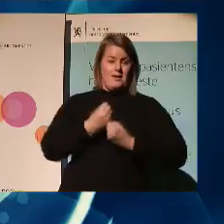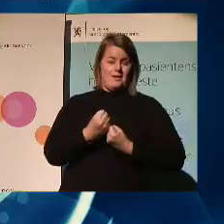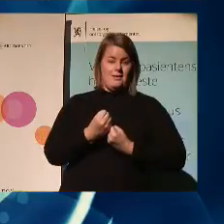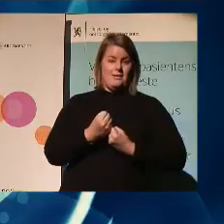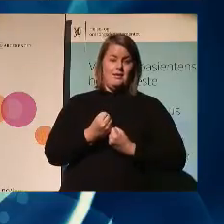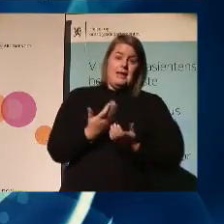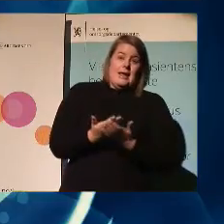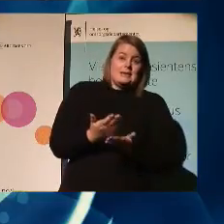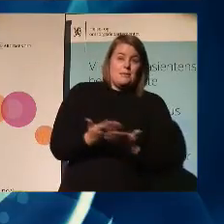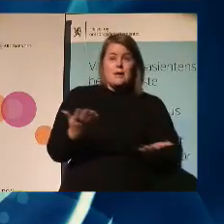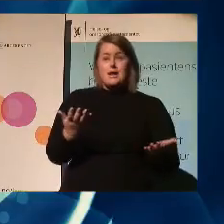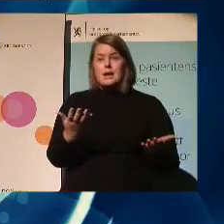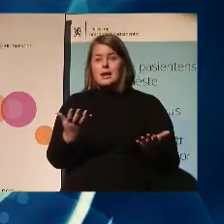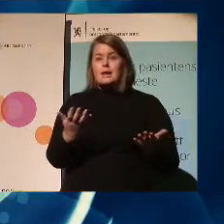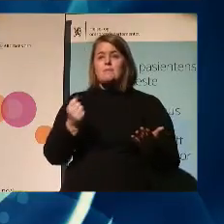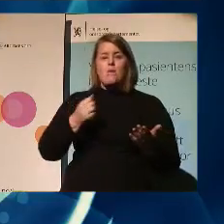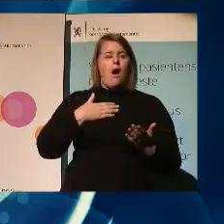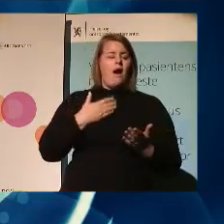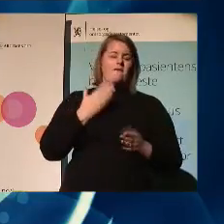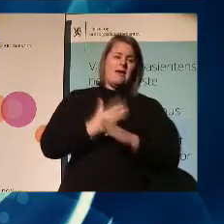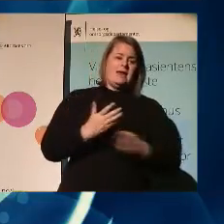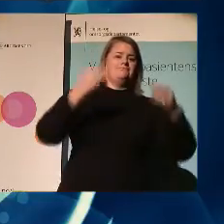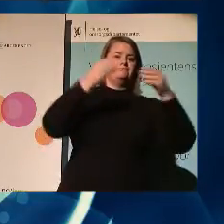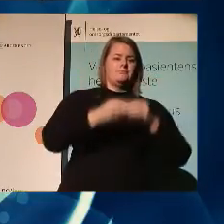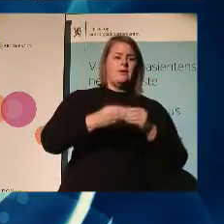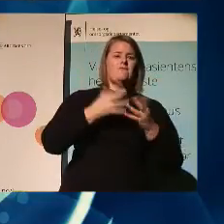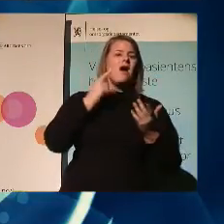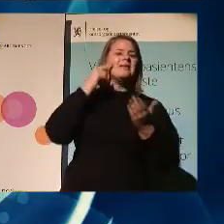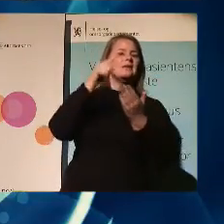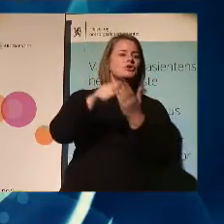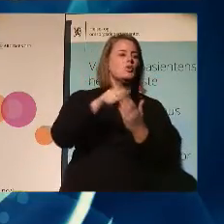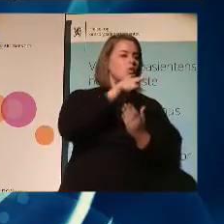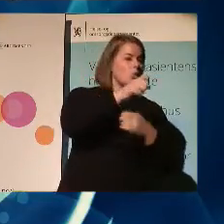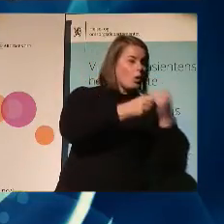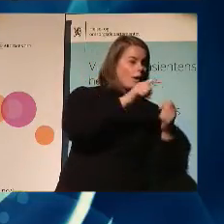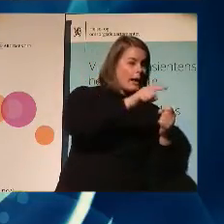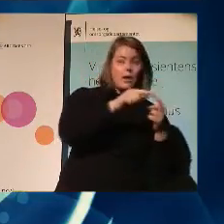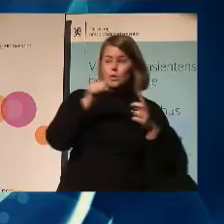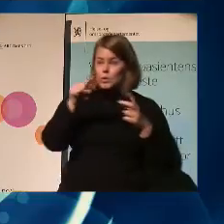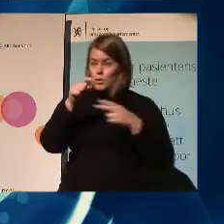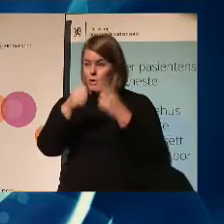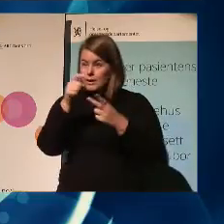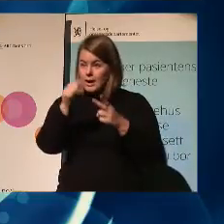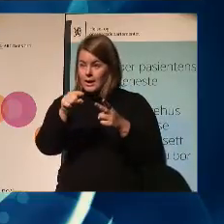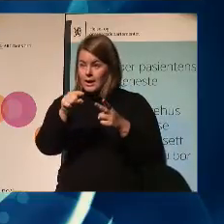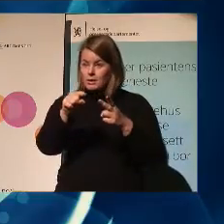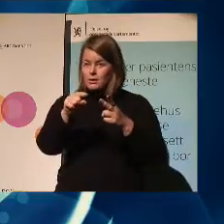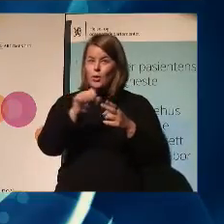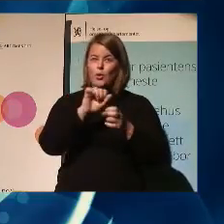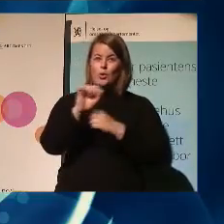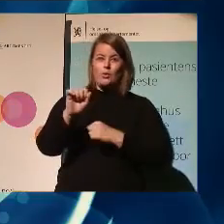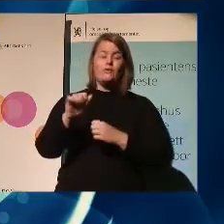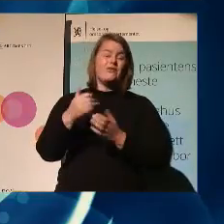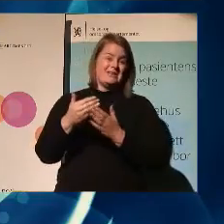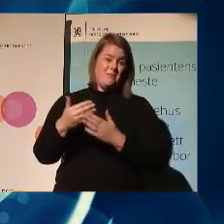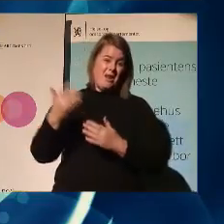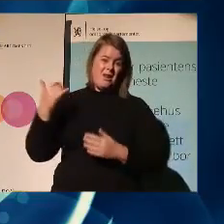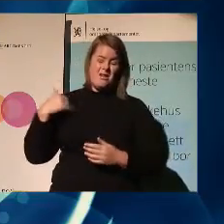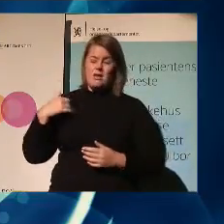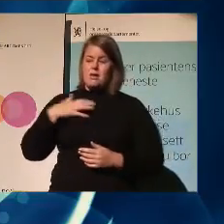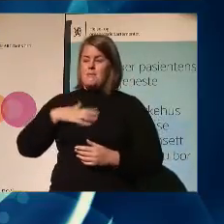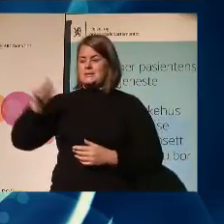en avtalt intensjon om hvem som gjør hva, og det betyr også at pasienter skal slippe å høre hvis du reiser fra for eksempel